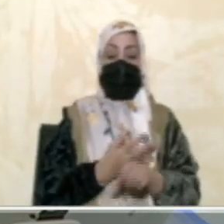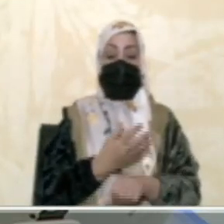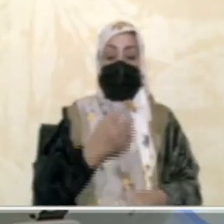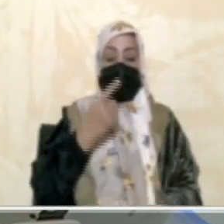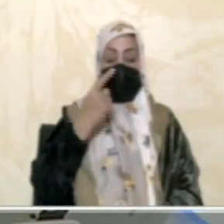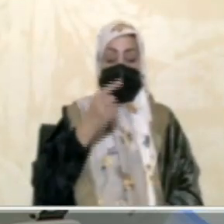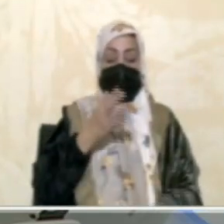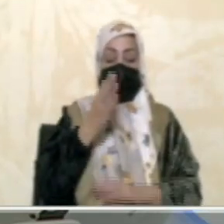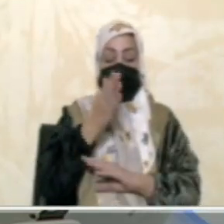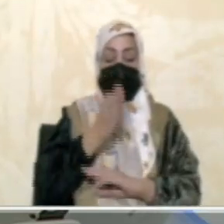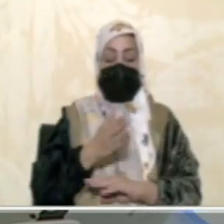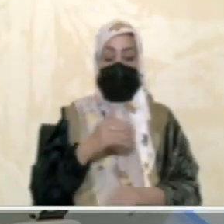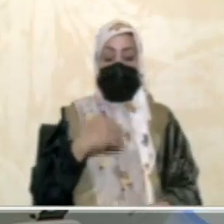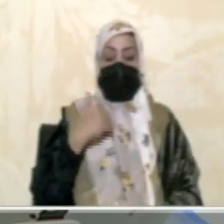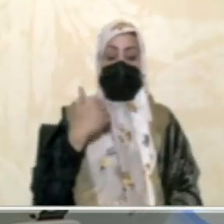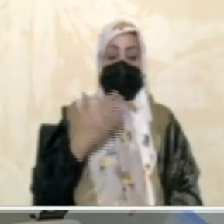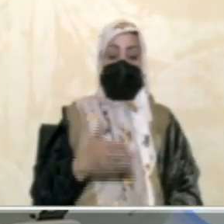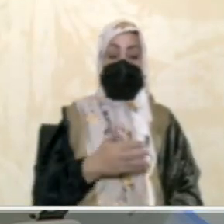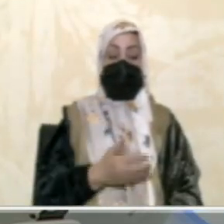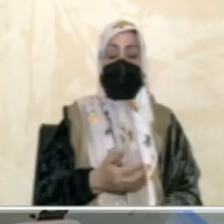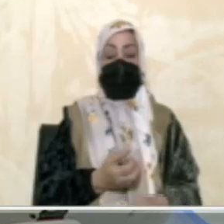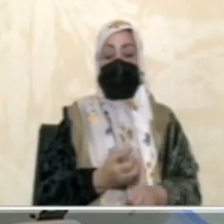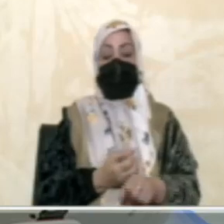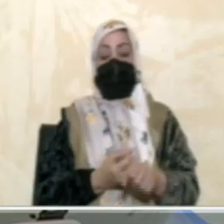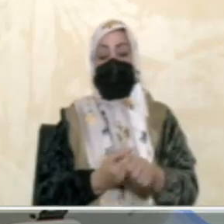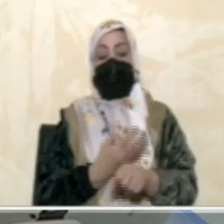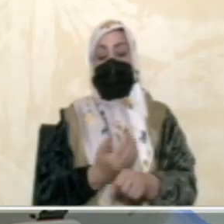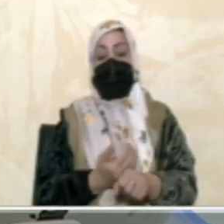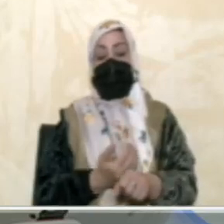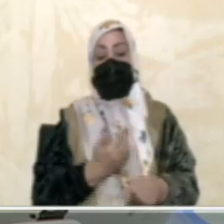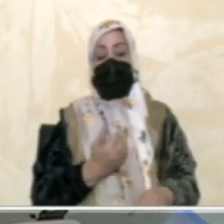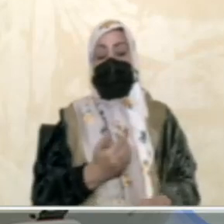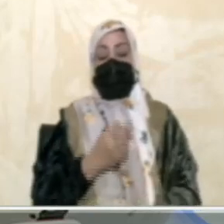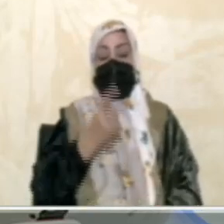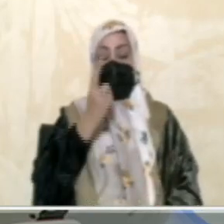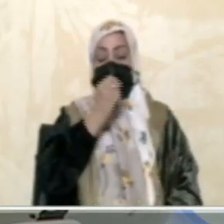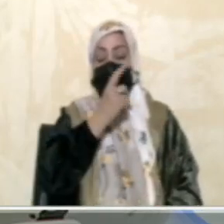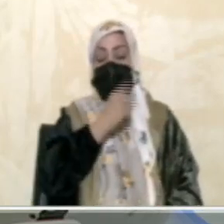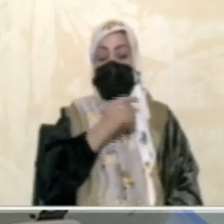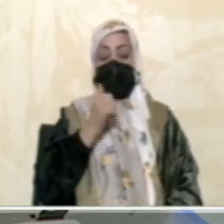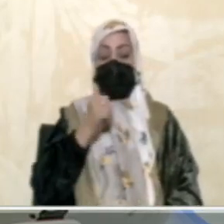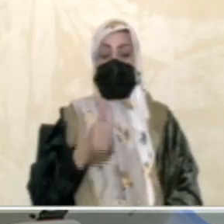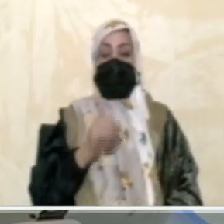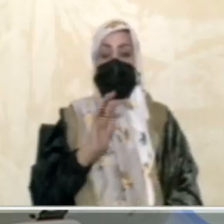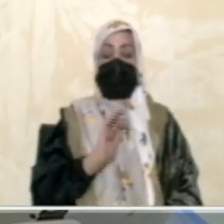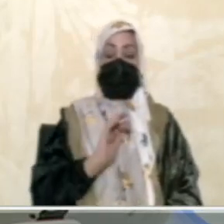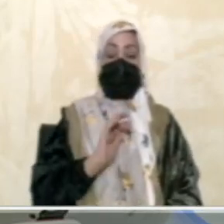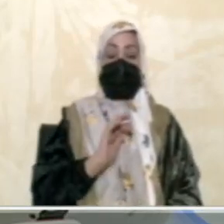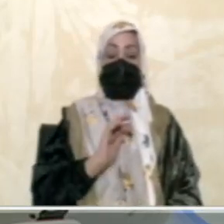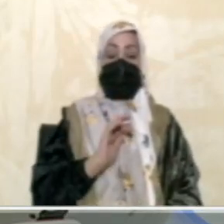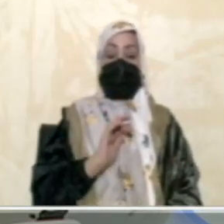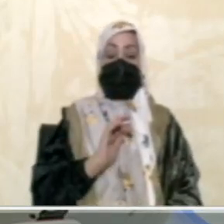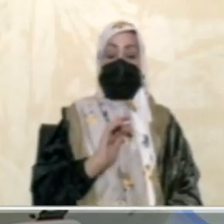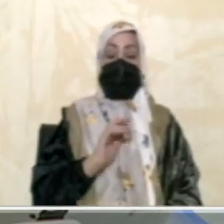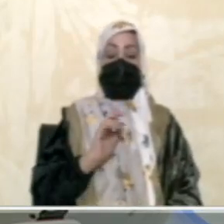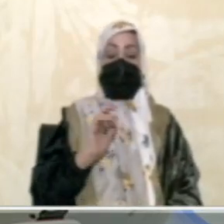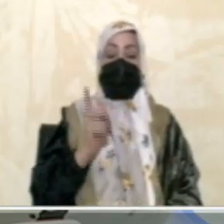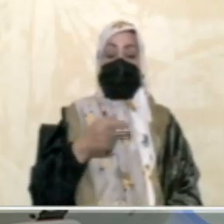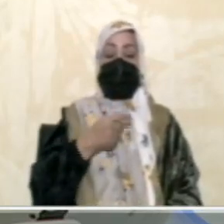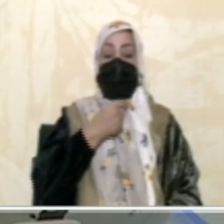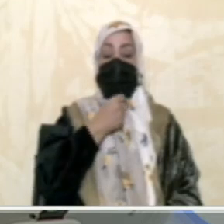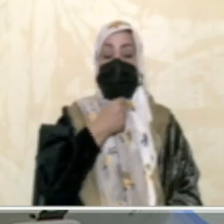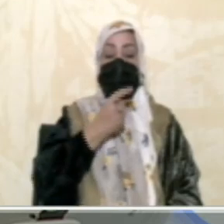دخول الفجر حتى يكون وضعها في الليل حتى لو وجد طعمها بعد الحلق بعد الفجر حينئذ